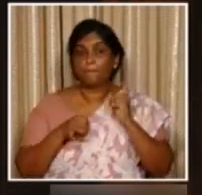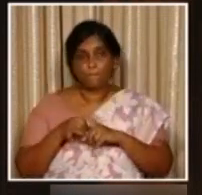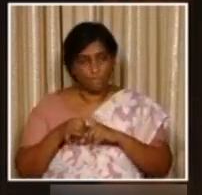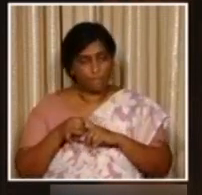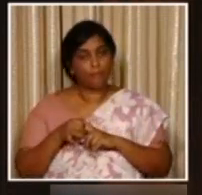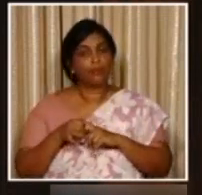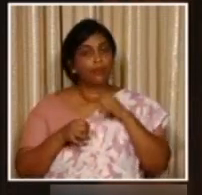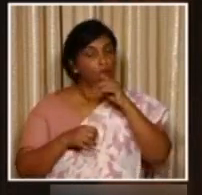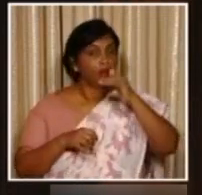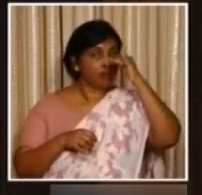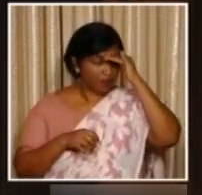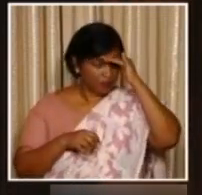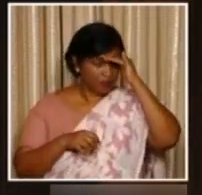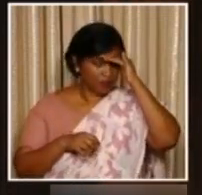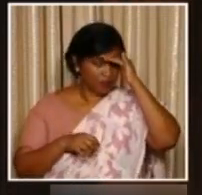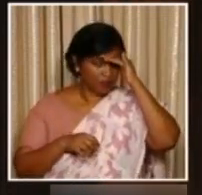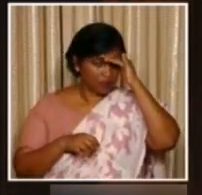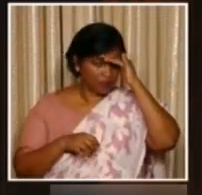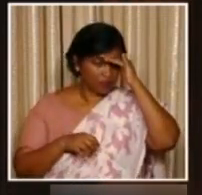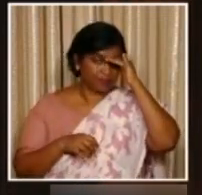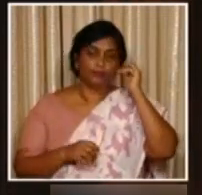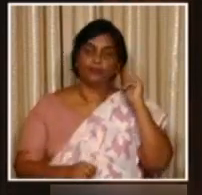Magana, Mama Kanaga Twinoa.